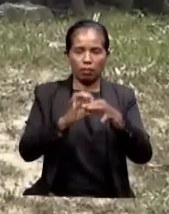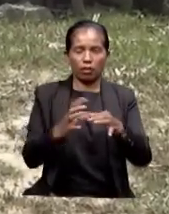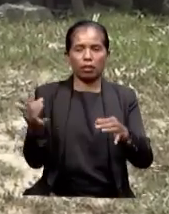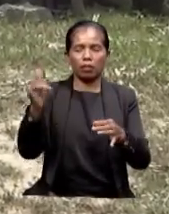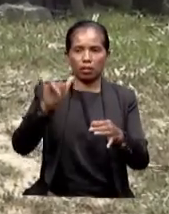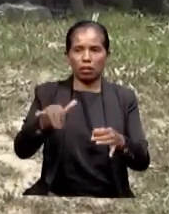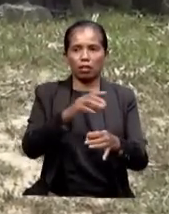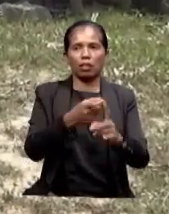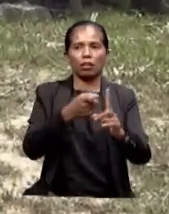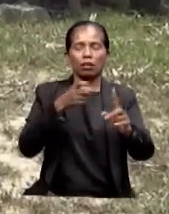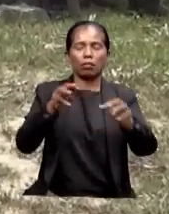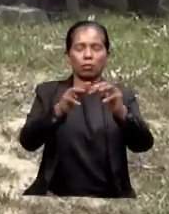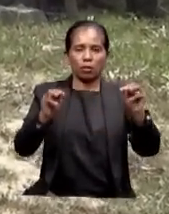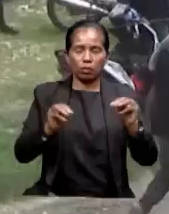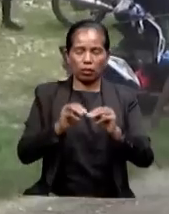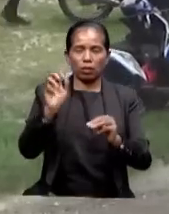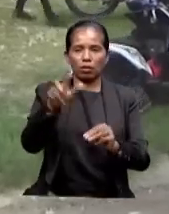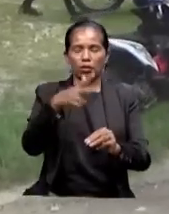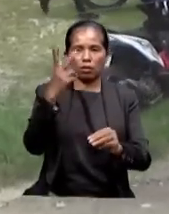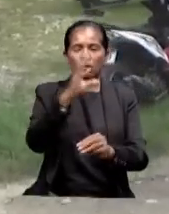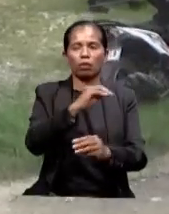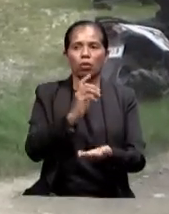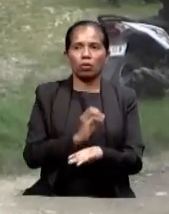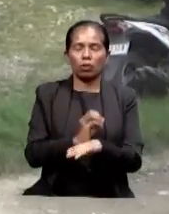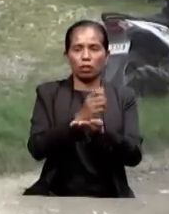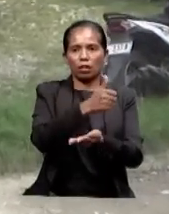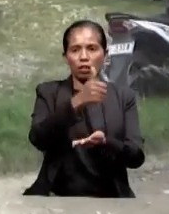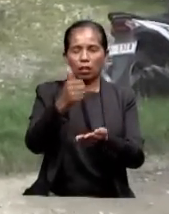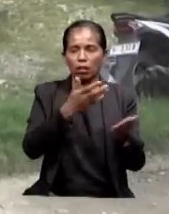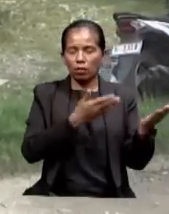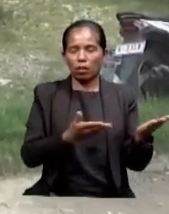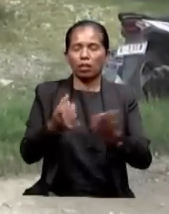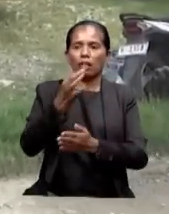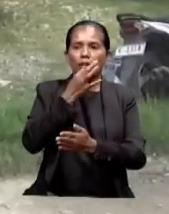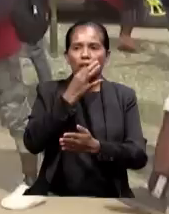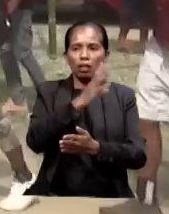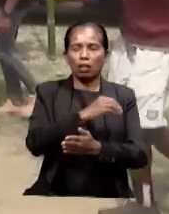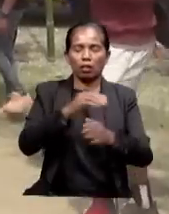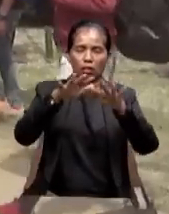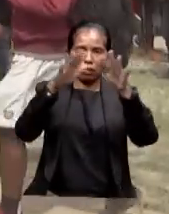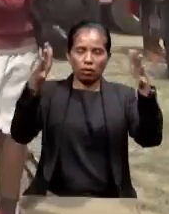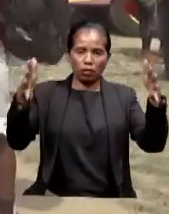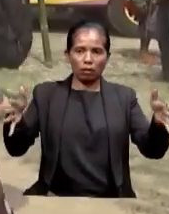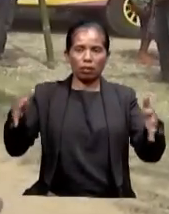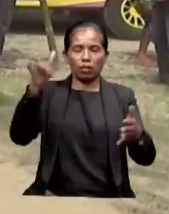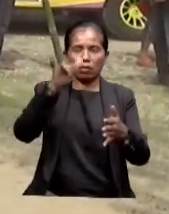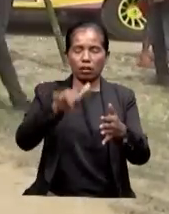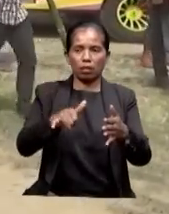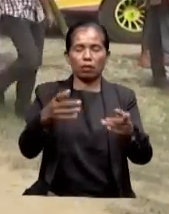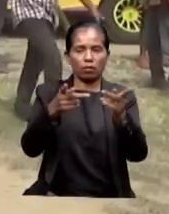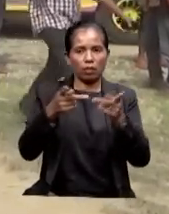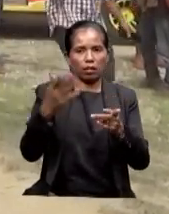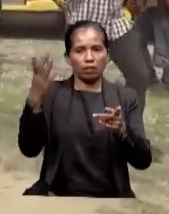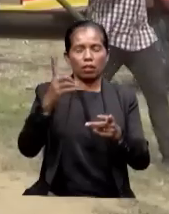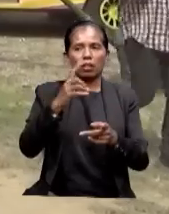sirane mai husi munisipu San Jacinto Lono Raiwa nebe ida ida klorini hahan no lona ho di konsentra ho tu hai metilaran